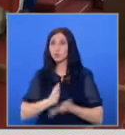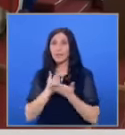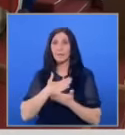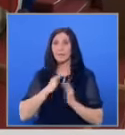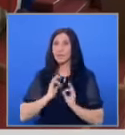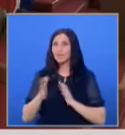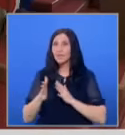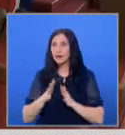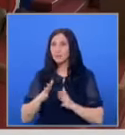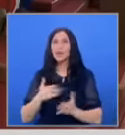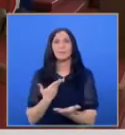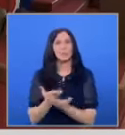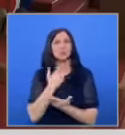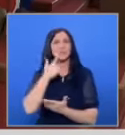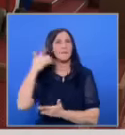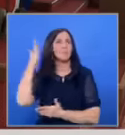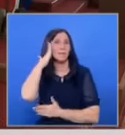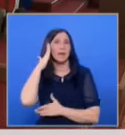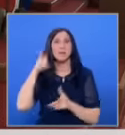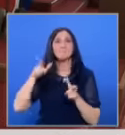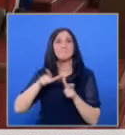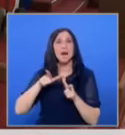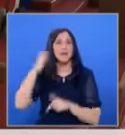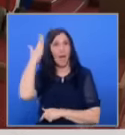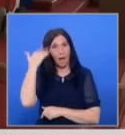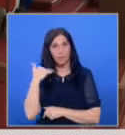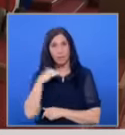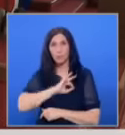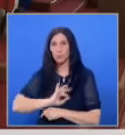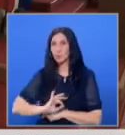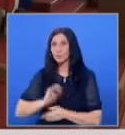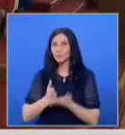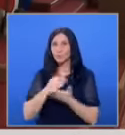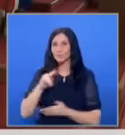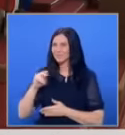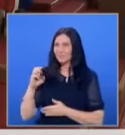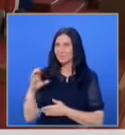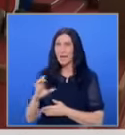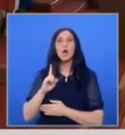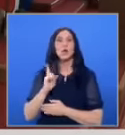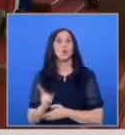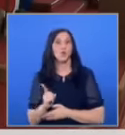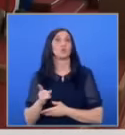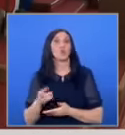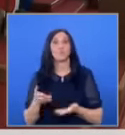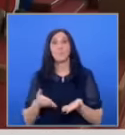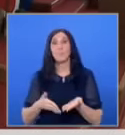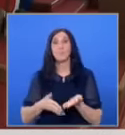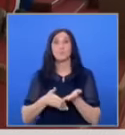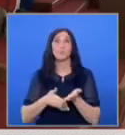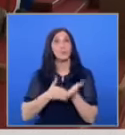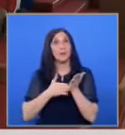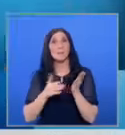за премиер Мария Габриел получи подкрепа и от ДПС, които застанаха зад